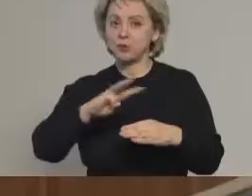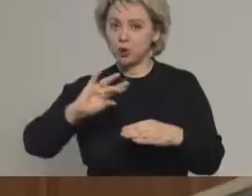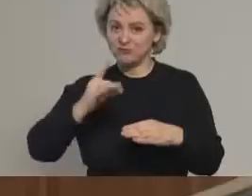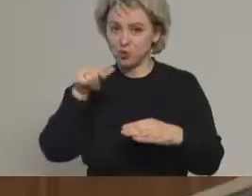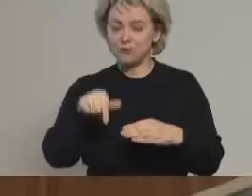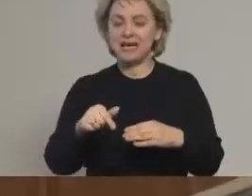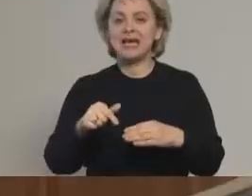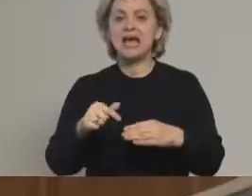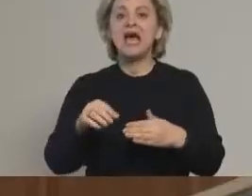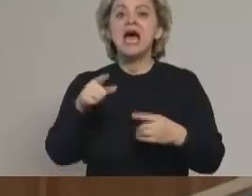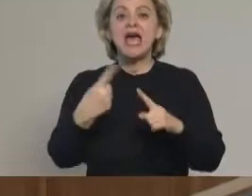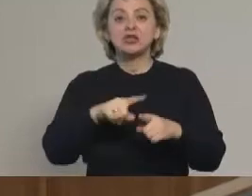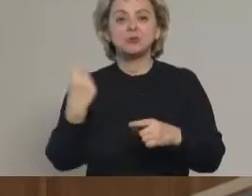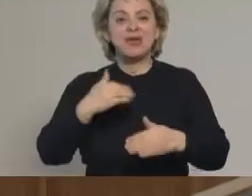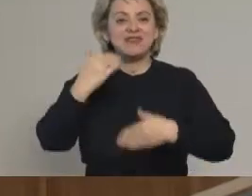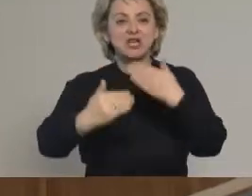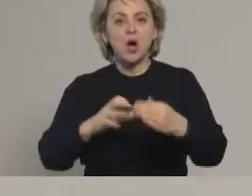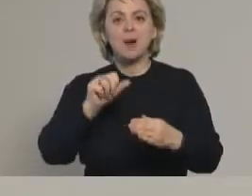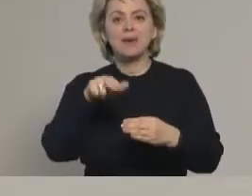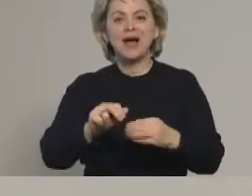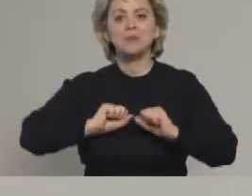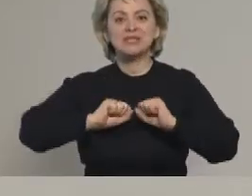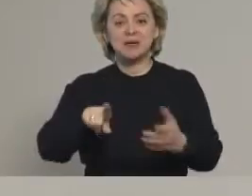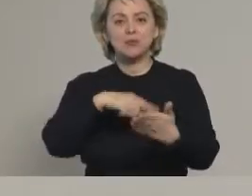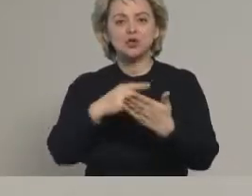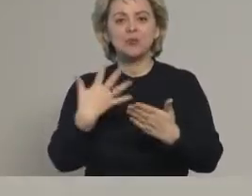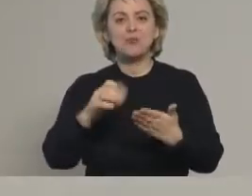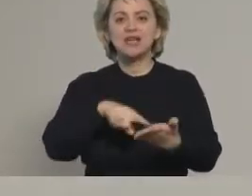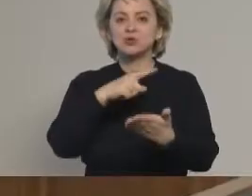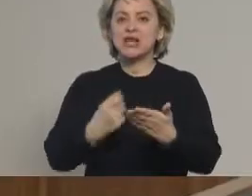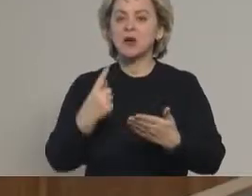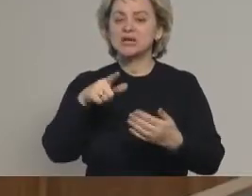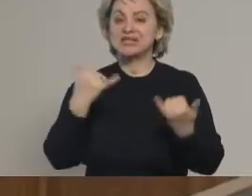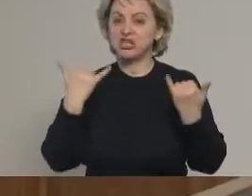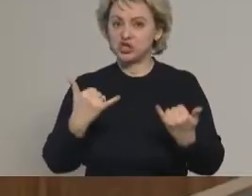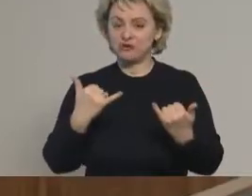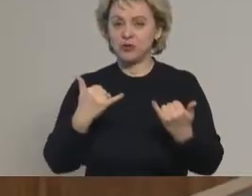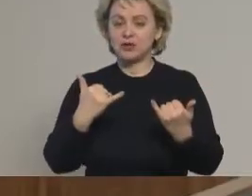1 240 000 000 рублей. Реализован первый этап АПК «Безопасный город». 5 муниципальных образований сегодня